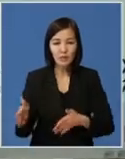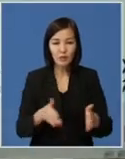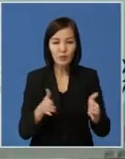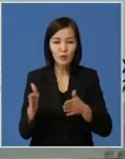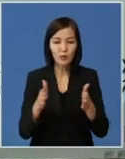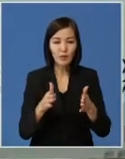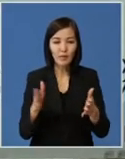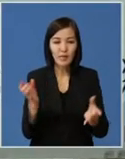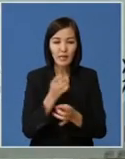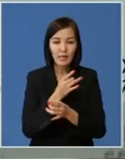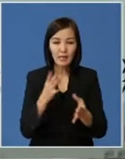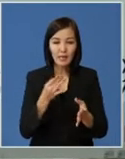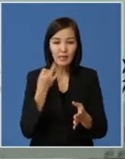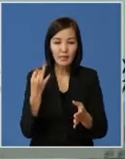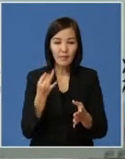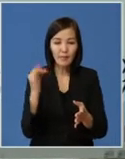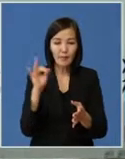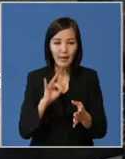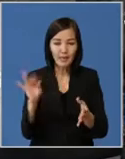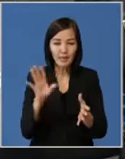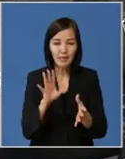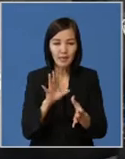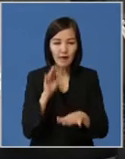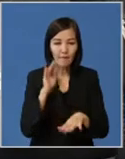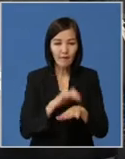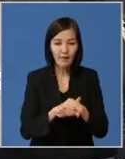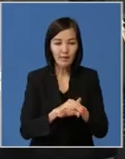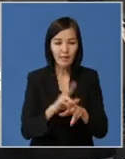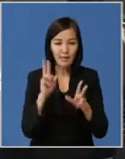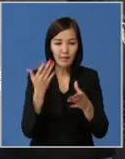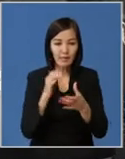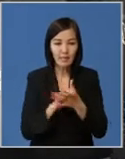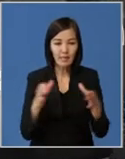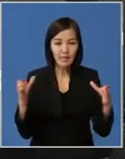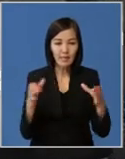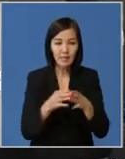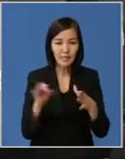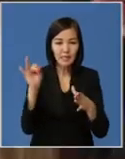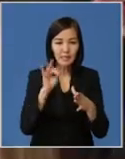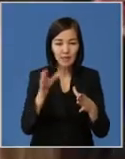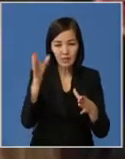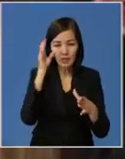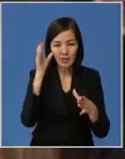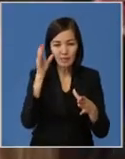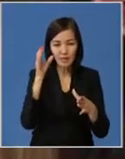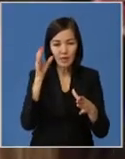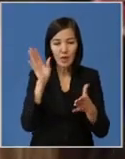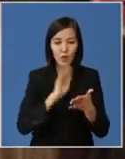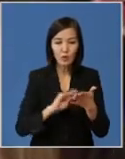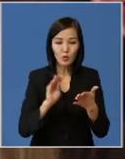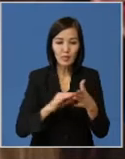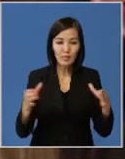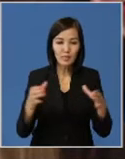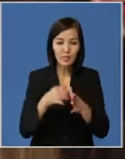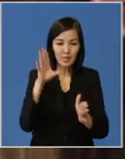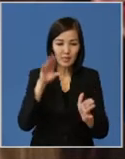мәдени нысандарды көзбен көреді. Және тың деректермен танысады. Айта кетсек, делегация құрамына тарихшы ғалымдар мен бұқаралық ақпарат құралдарының өкілдері